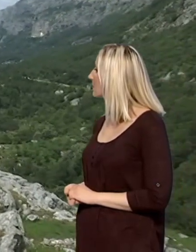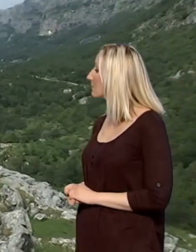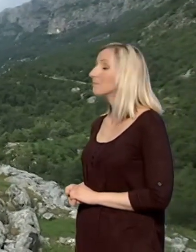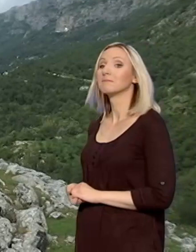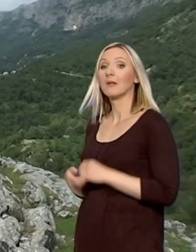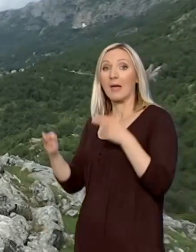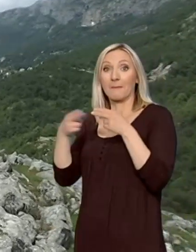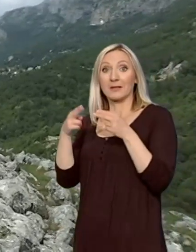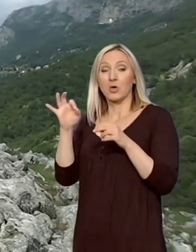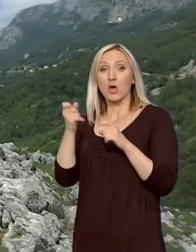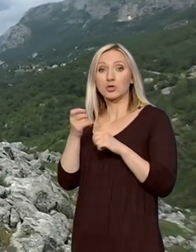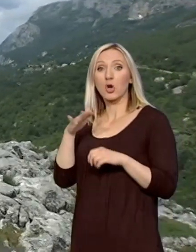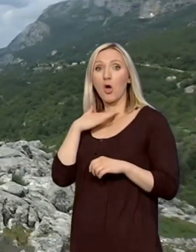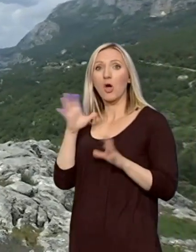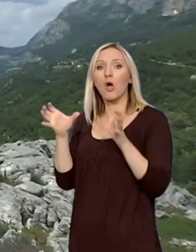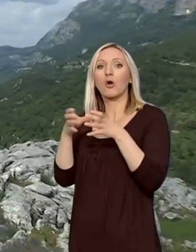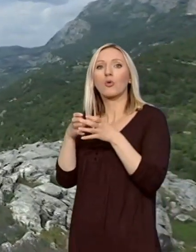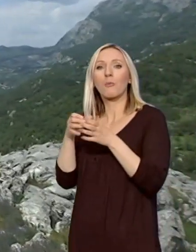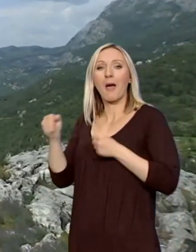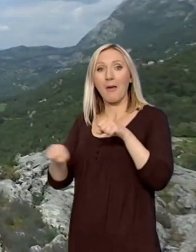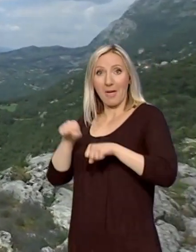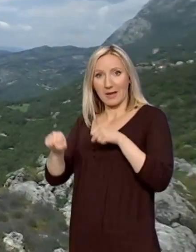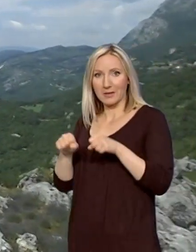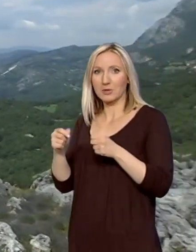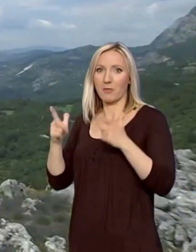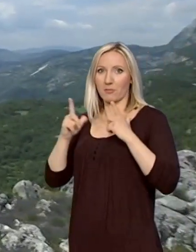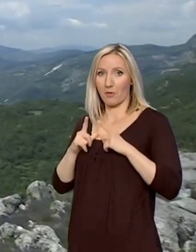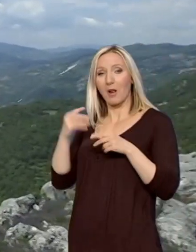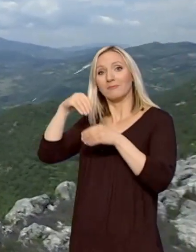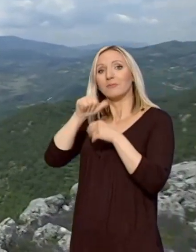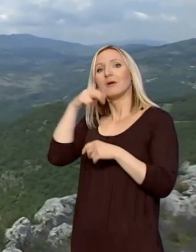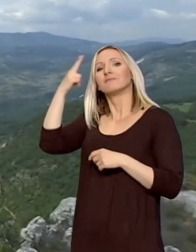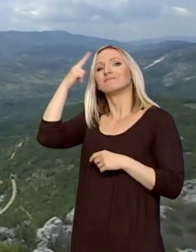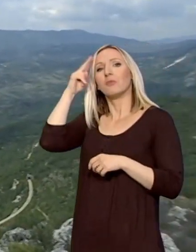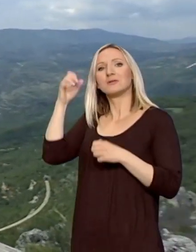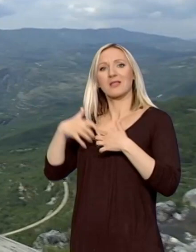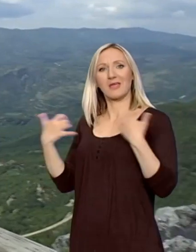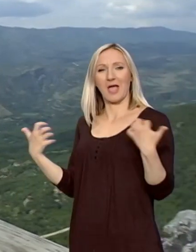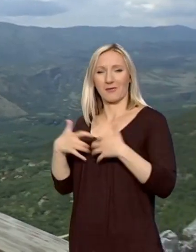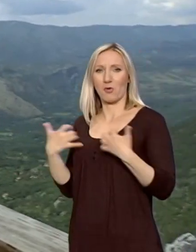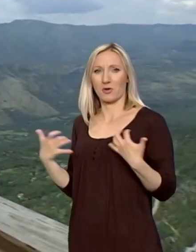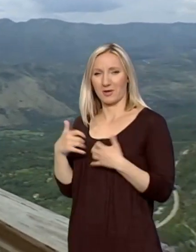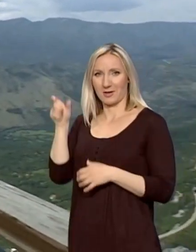Nedaleko od Ostroga, grupa maratonaca je napravila predah. Među njima i poznati harmonikaš.